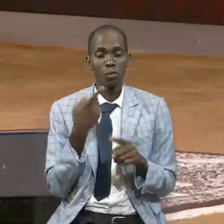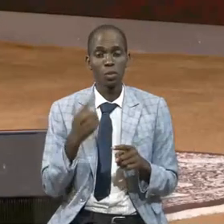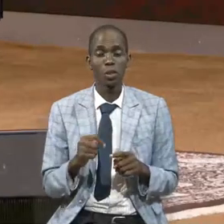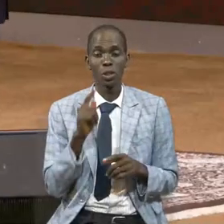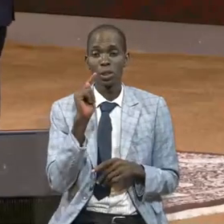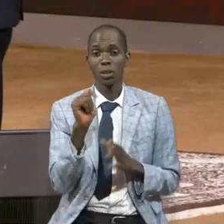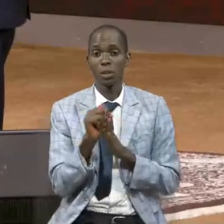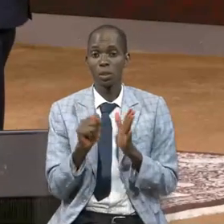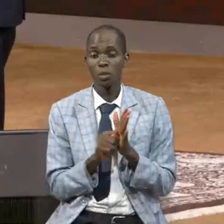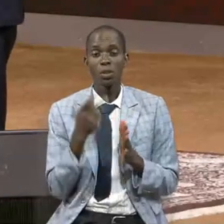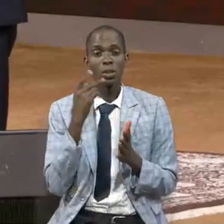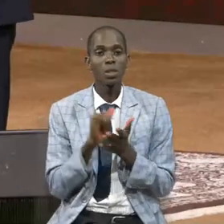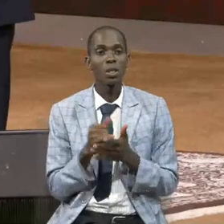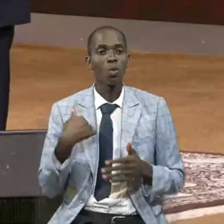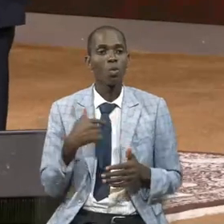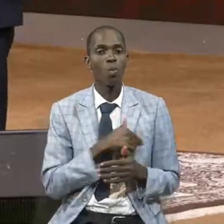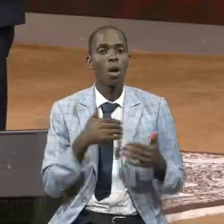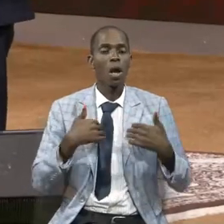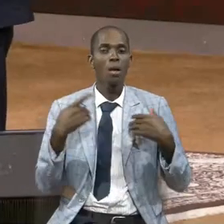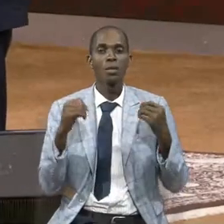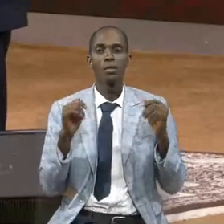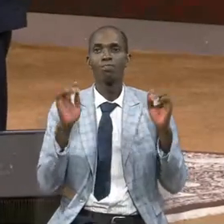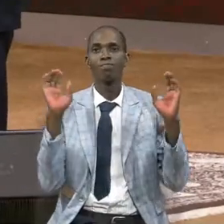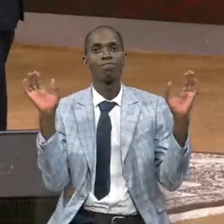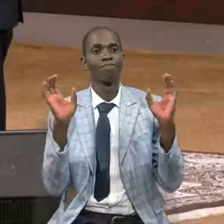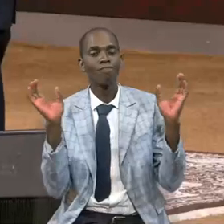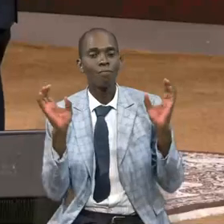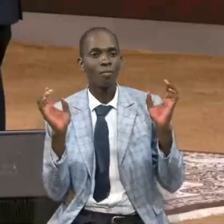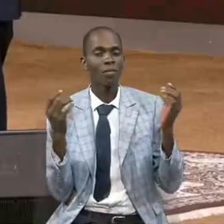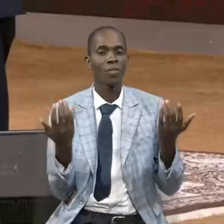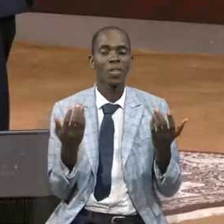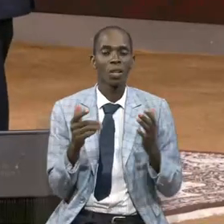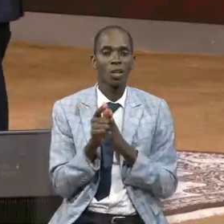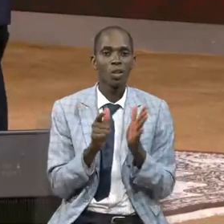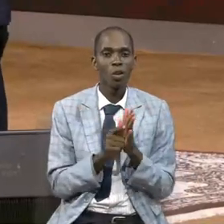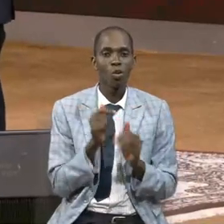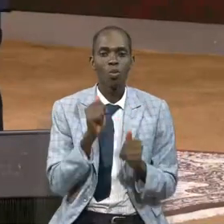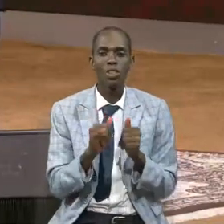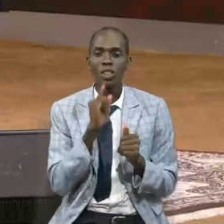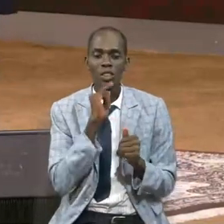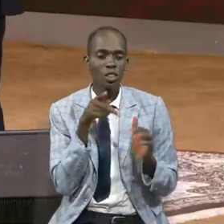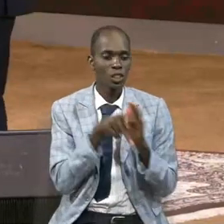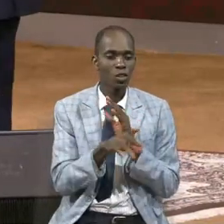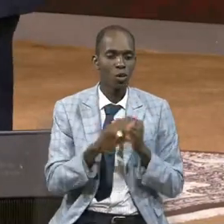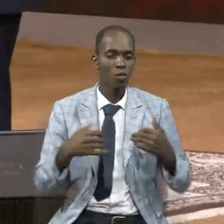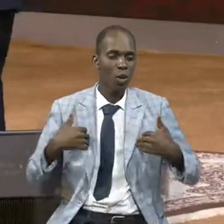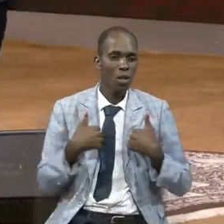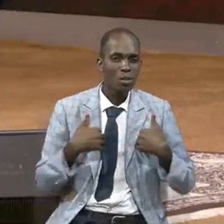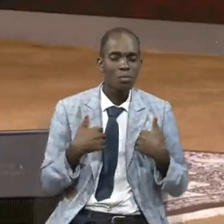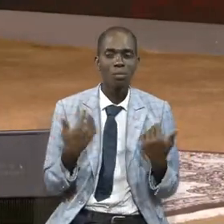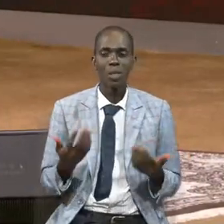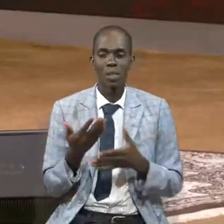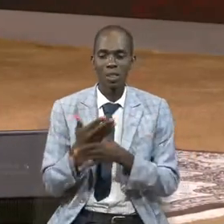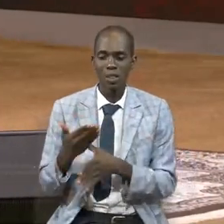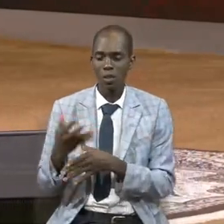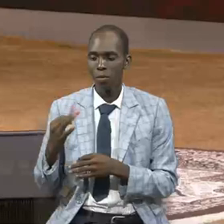cérémonielle. Les lois cérémonielles, cela concerne le fait d'égorger les animaux, verser le sang. Les